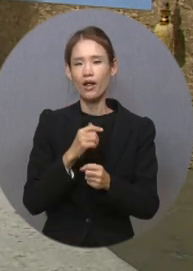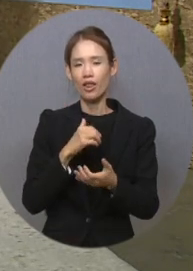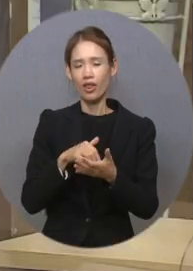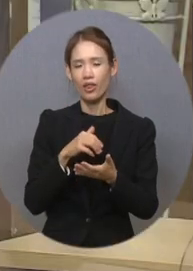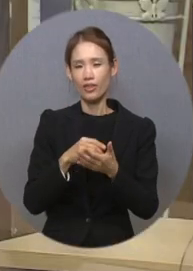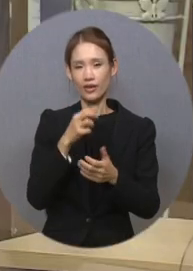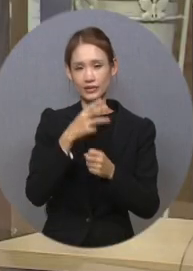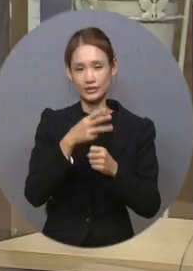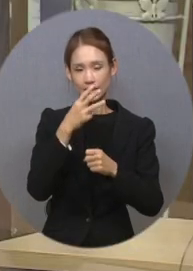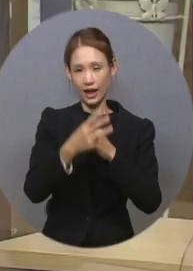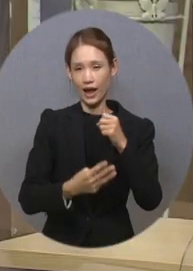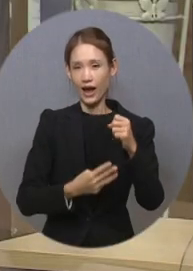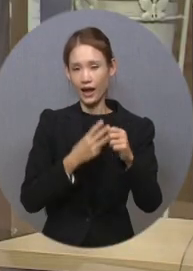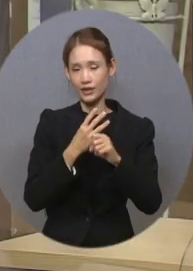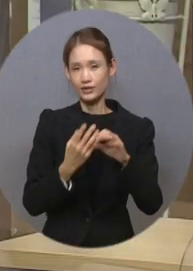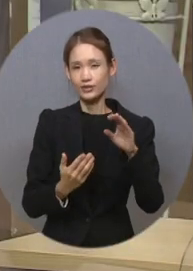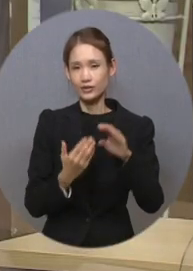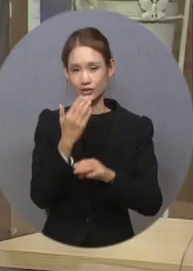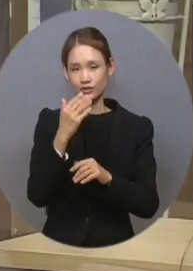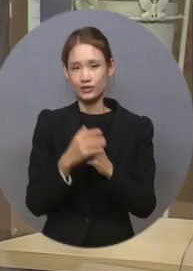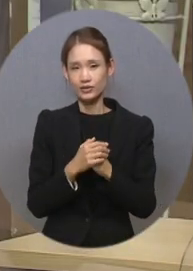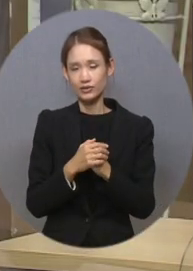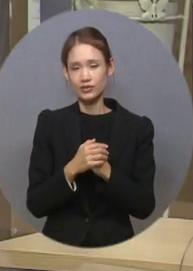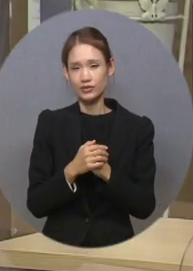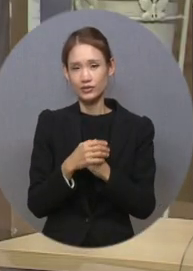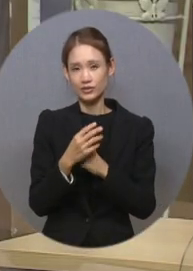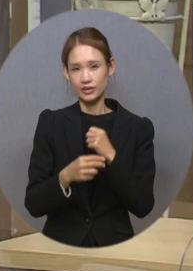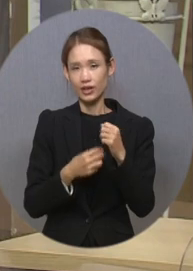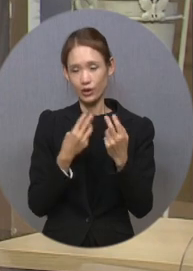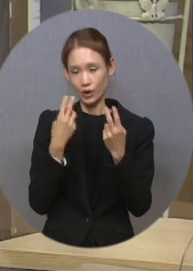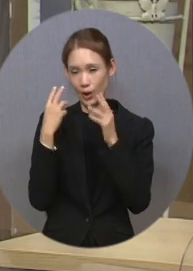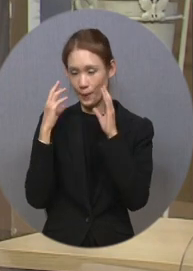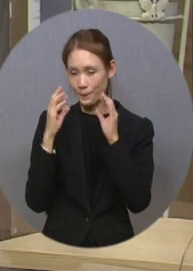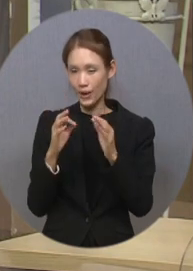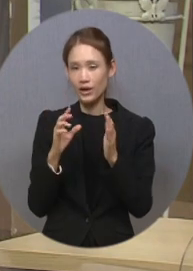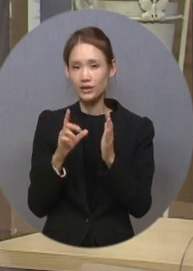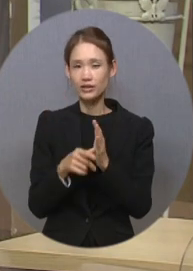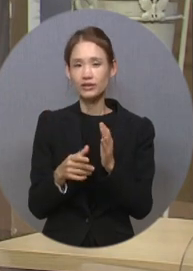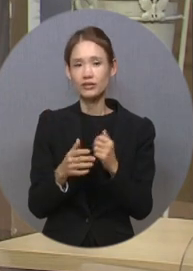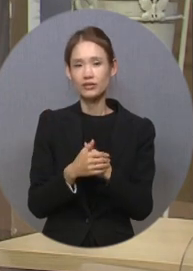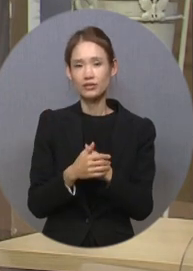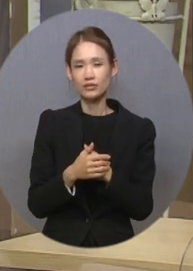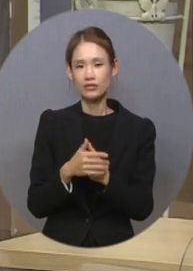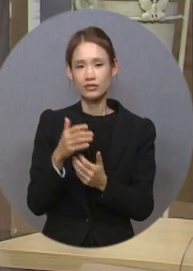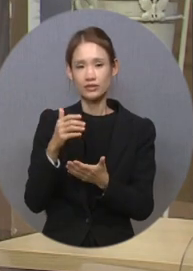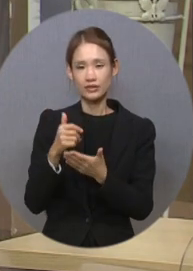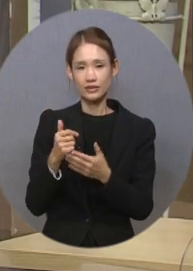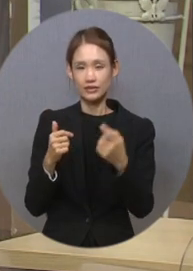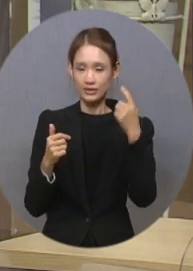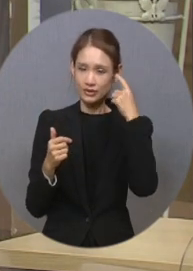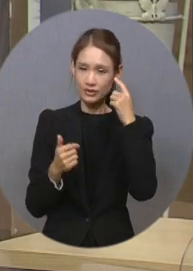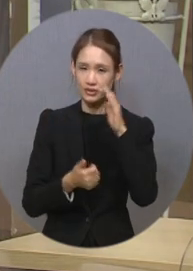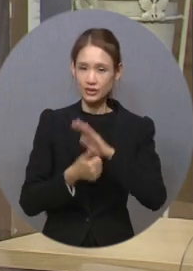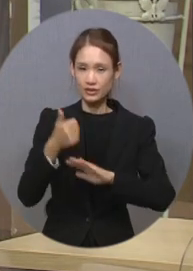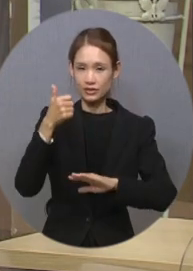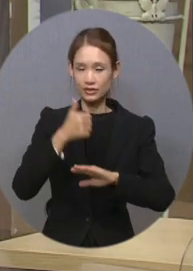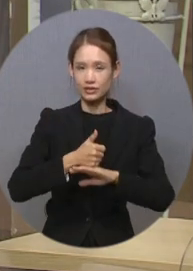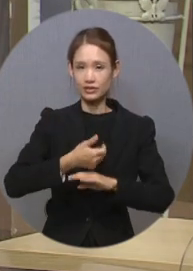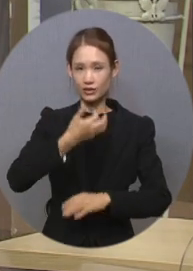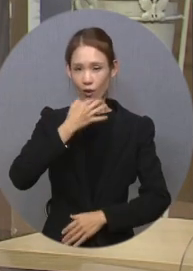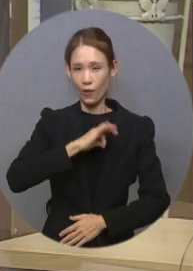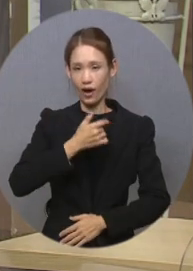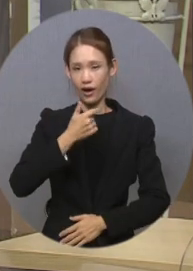벌써 한 3년이 넘으셨는데요. 3년이라는 시간을 돌아봤을 때 시장님께서 생각하시기에 좀 가장